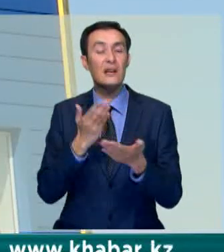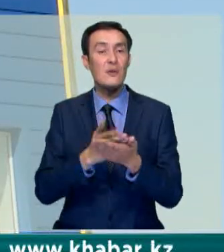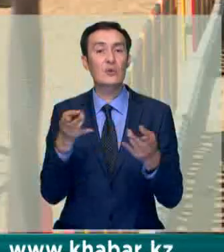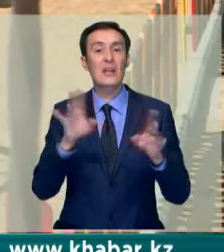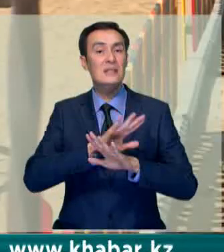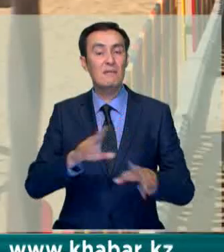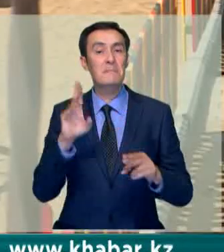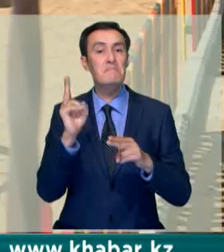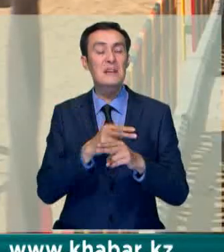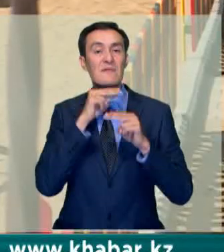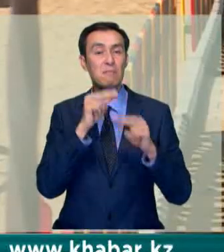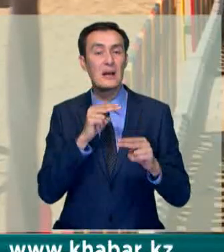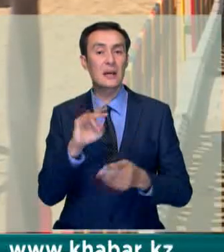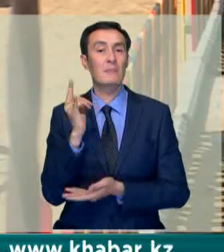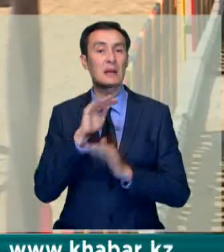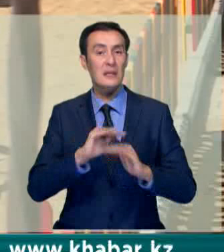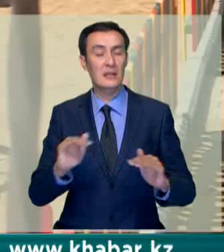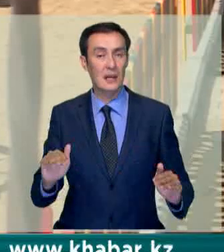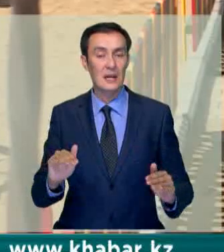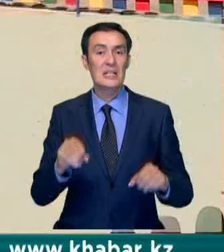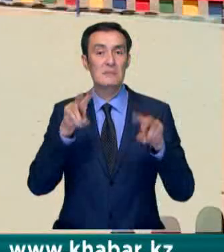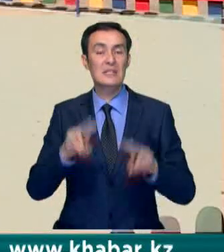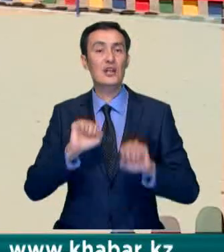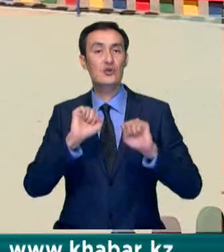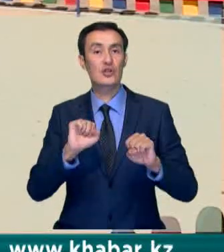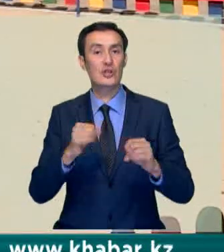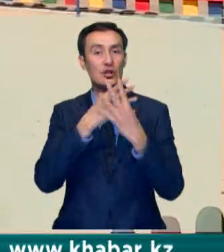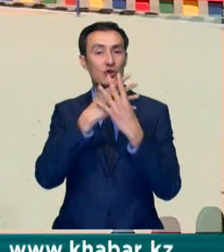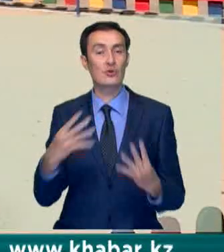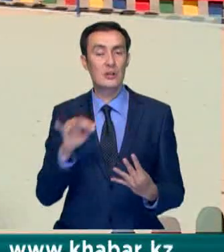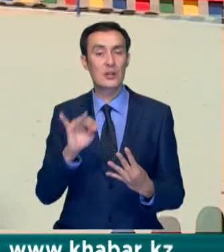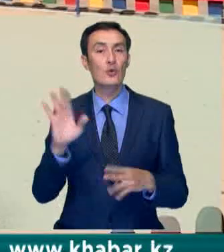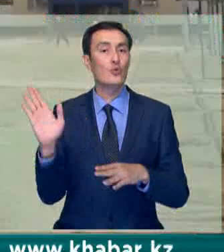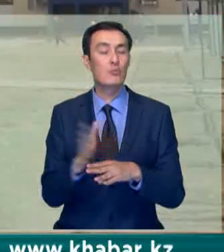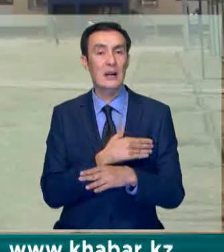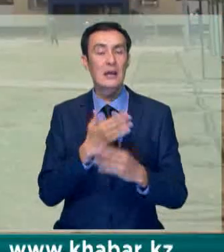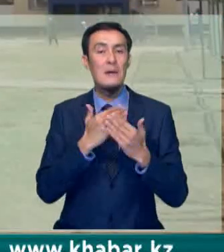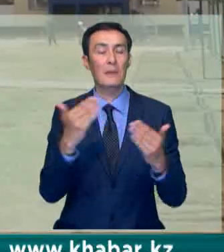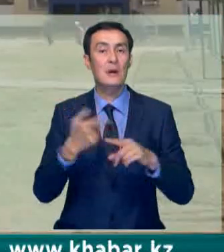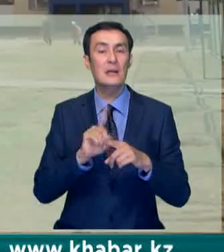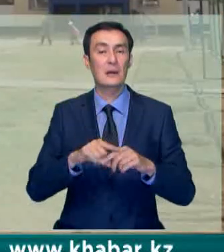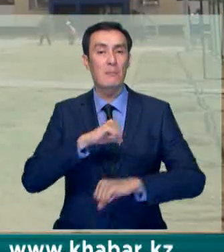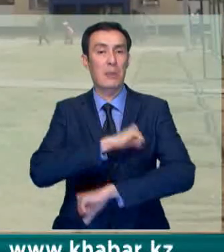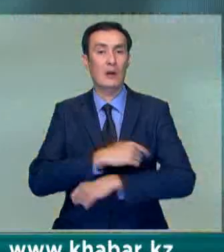не оставлять без внимания несовершеннолетних, ставить специальную защиту на окна и убирать мебель от подоконников.